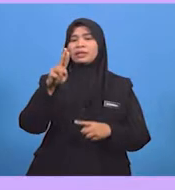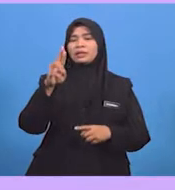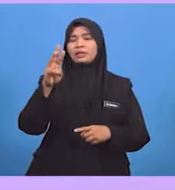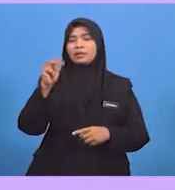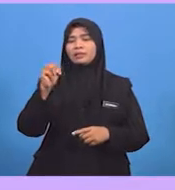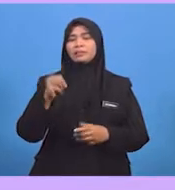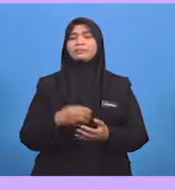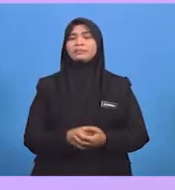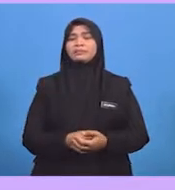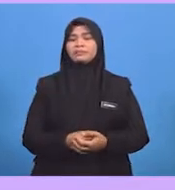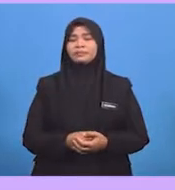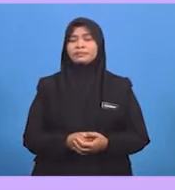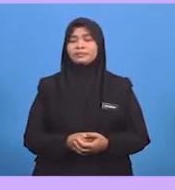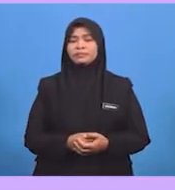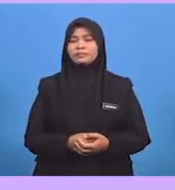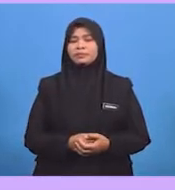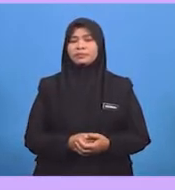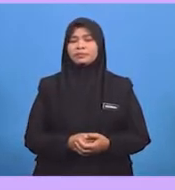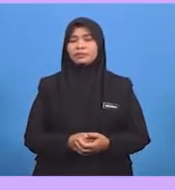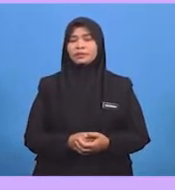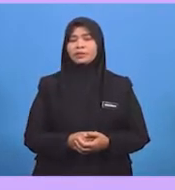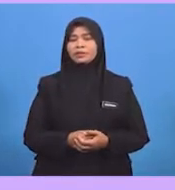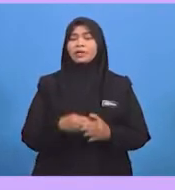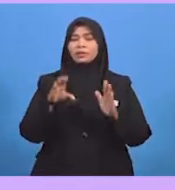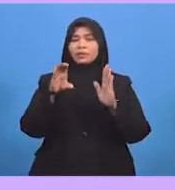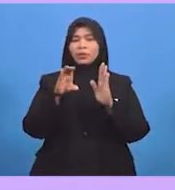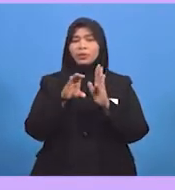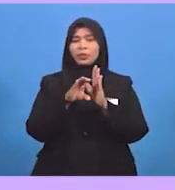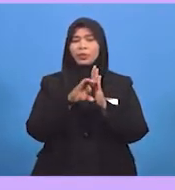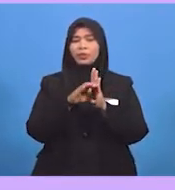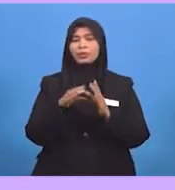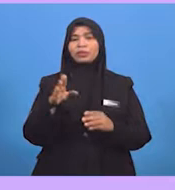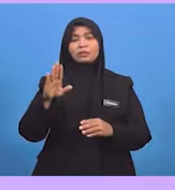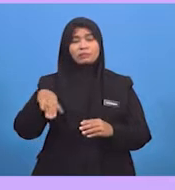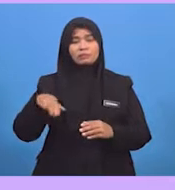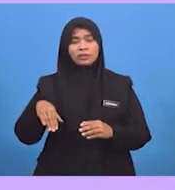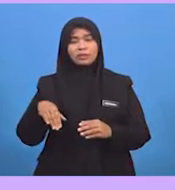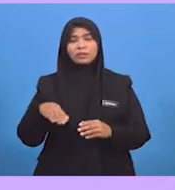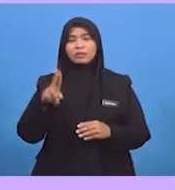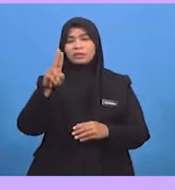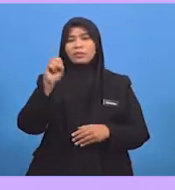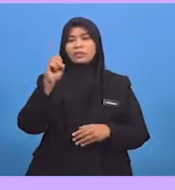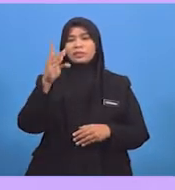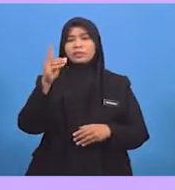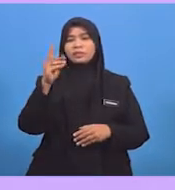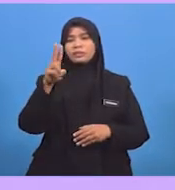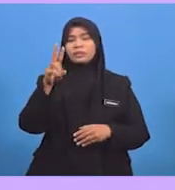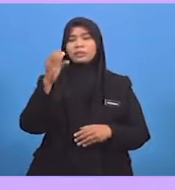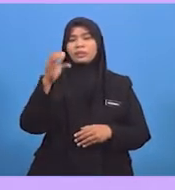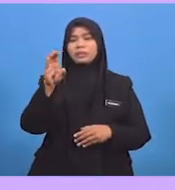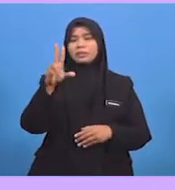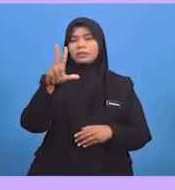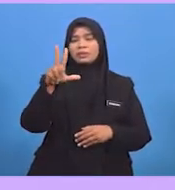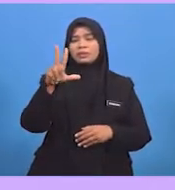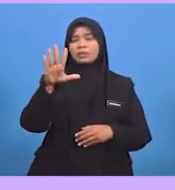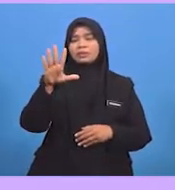nilai USD dan kadar pertukaran RM sahaja. Contoh paparan sebelum ini, USD 205 juta